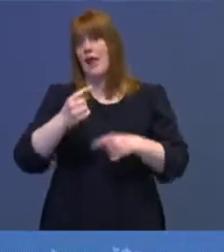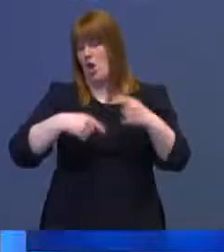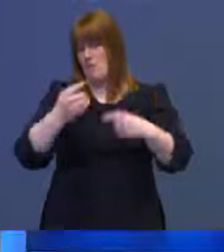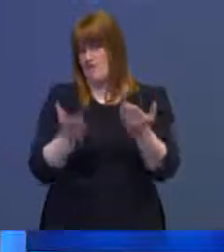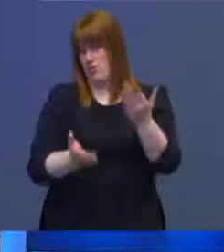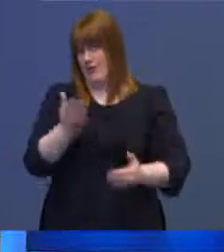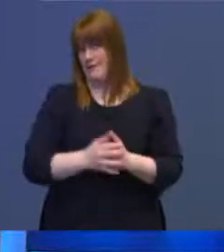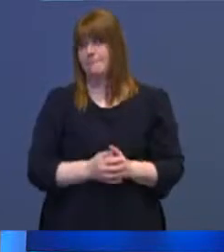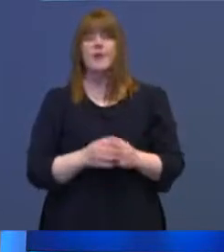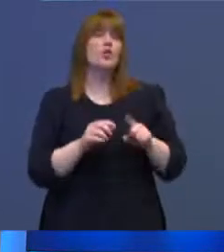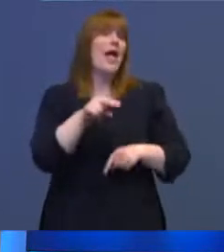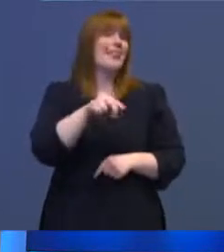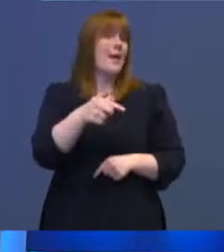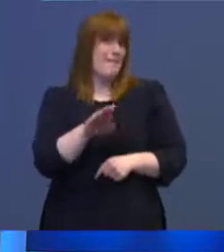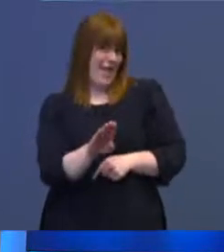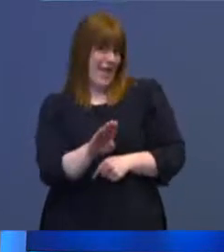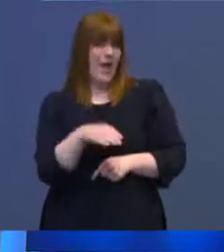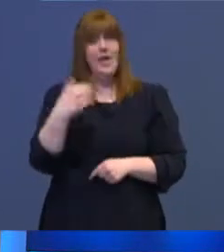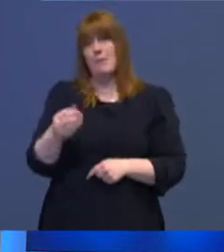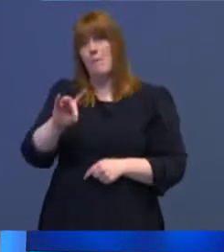det NTB, deretter P4.